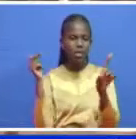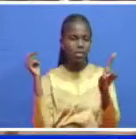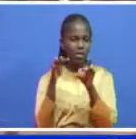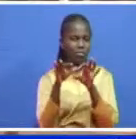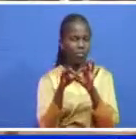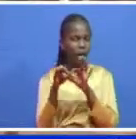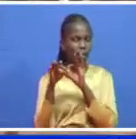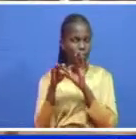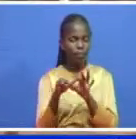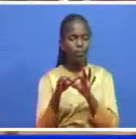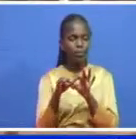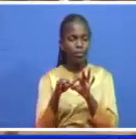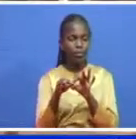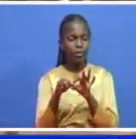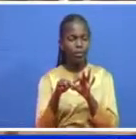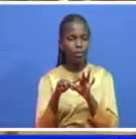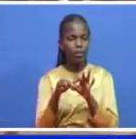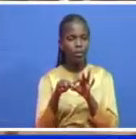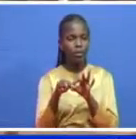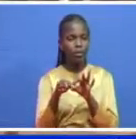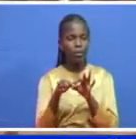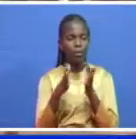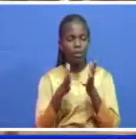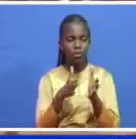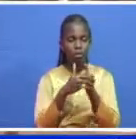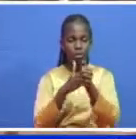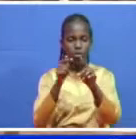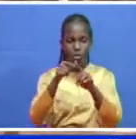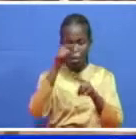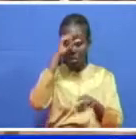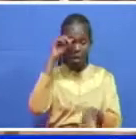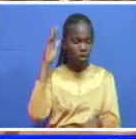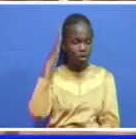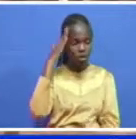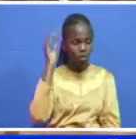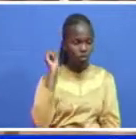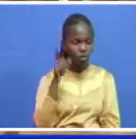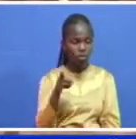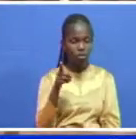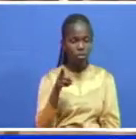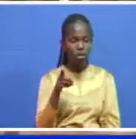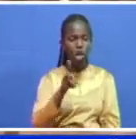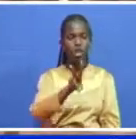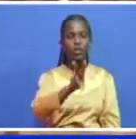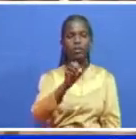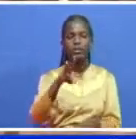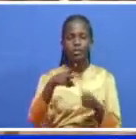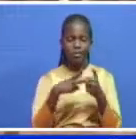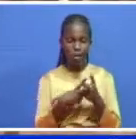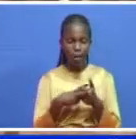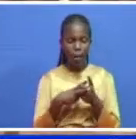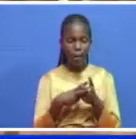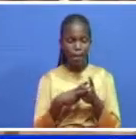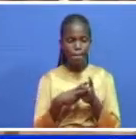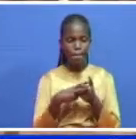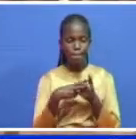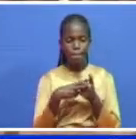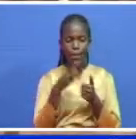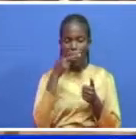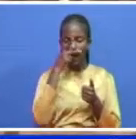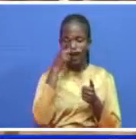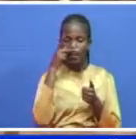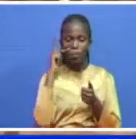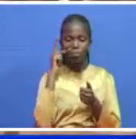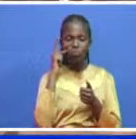Nima lwendo manoloro na matethe ya moza serikali no. Kuhuwe thani manasomi, masomo ala manasomi. Tore kuhuwe tuipika 2027. Kuhuwe Kalonzo nwane ngo kipendela